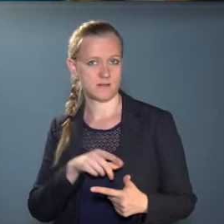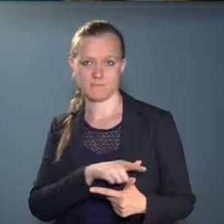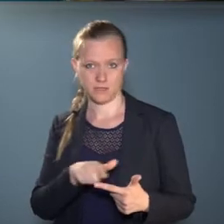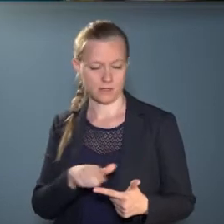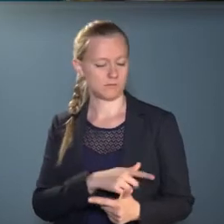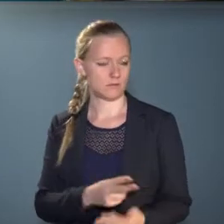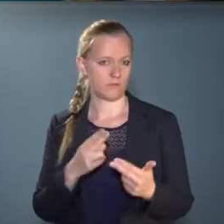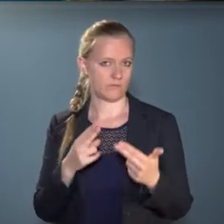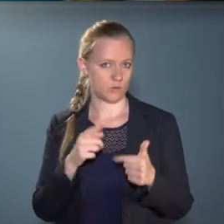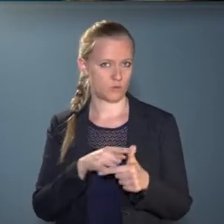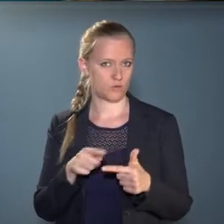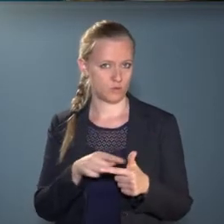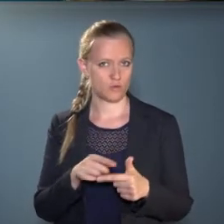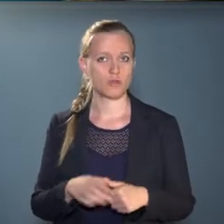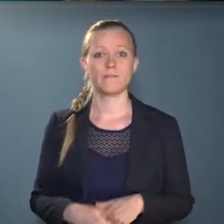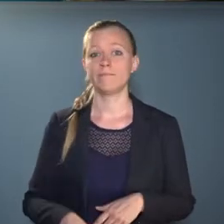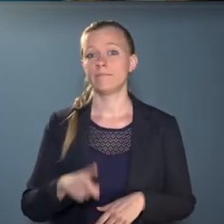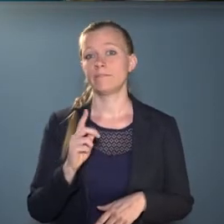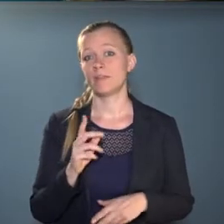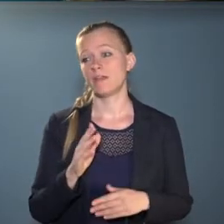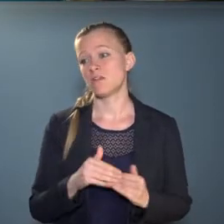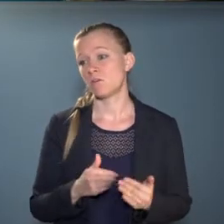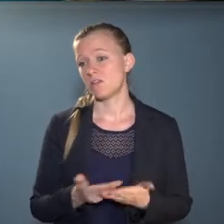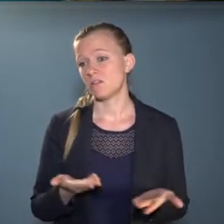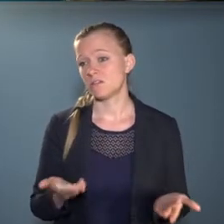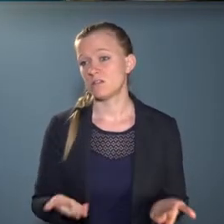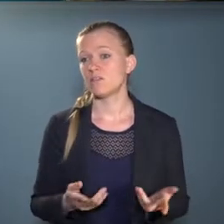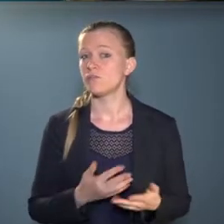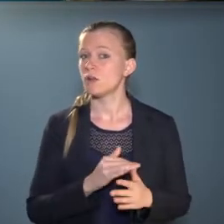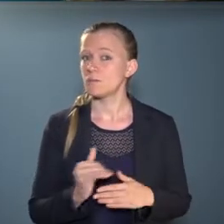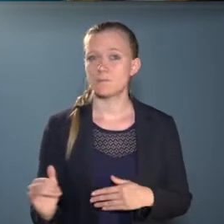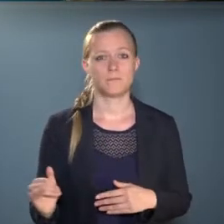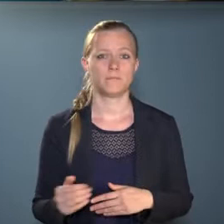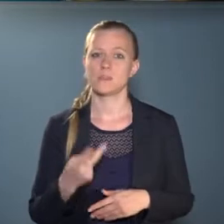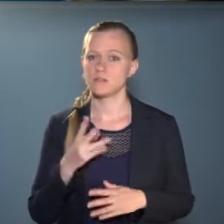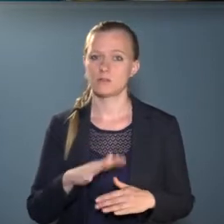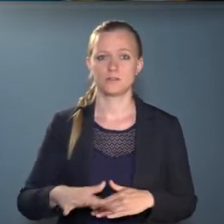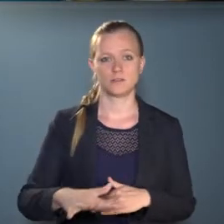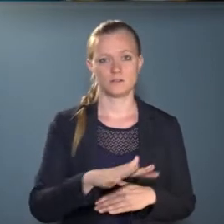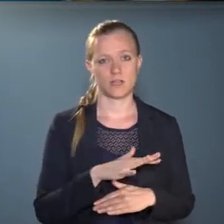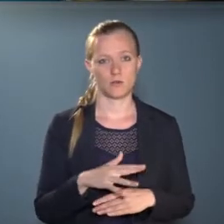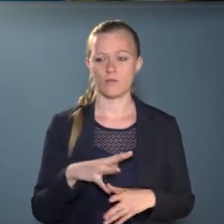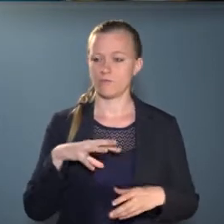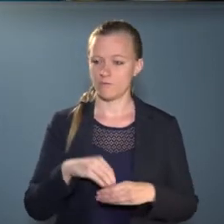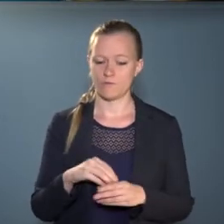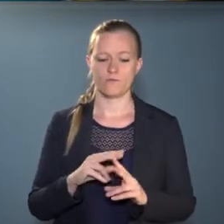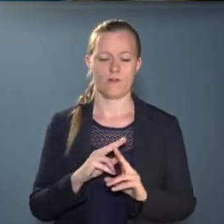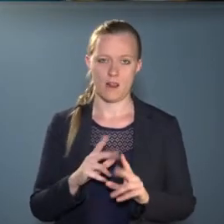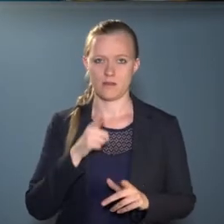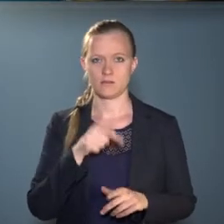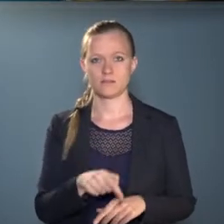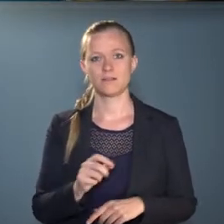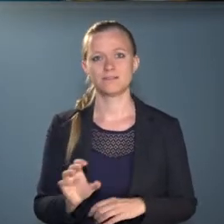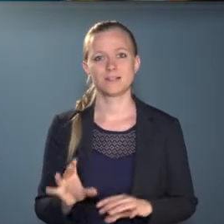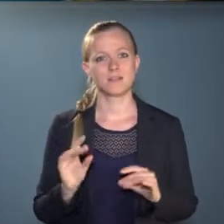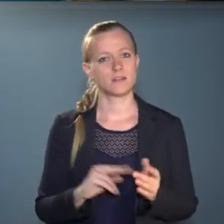nagyon-nagyon fontos, de gyakorlatilag valamennyi szakterület rendelkezésre fog állni a 10.